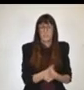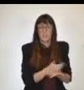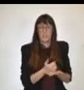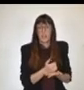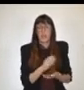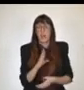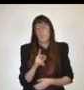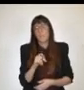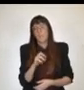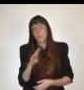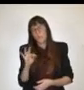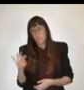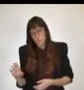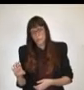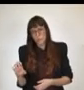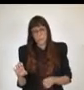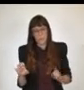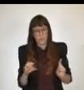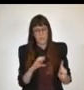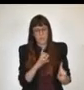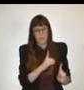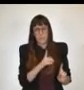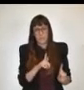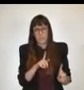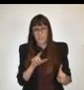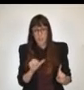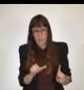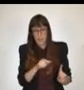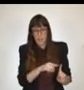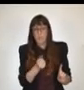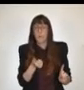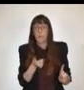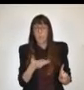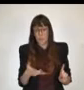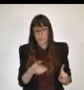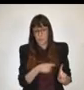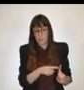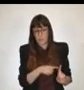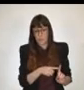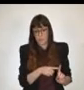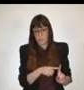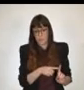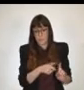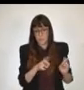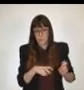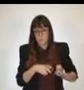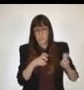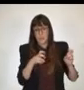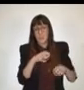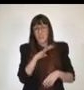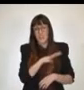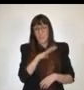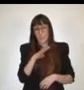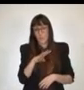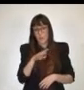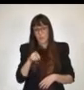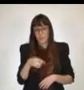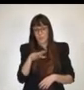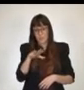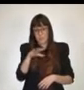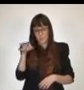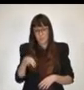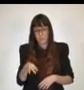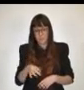du DGA, nommée en juillet 2016, a ainsi été revalorisée de 43,5% au moyen